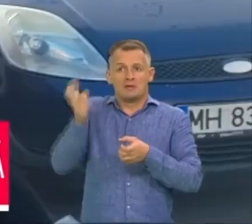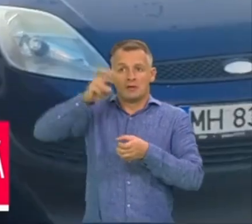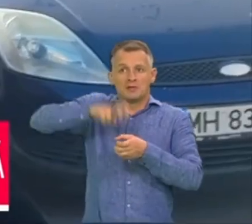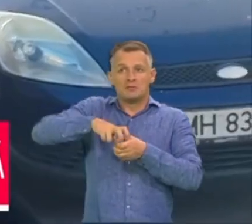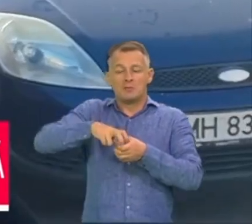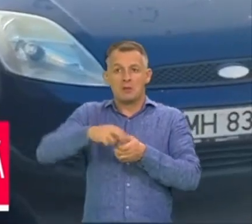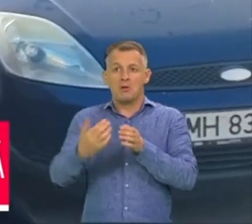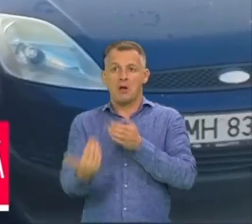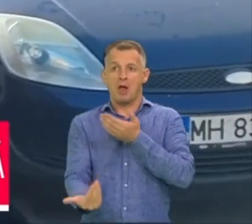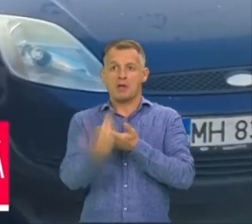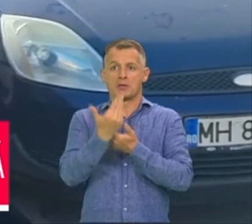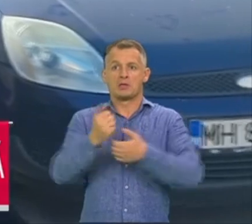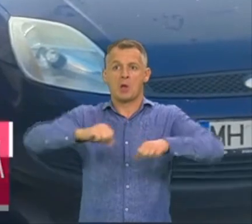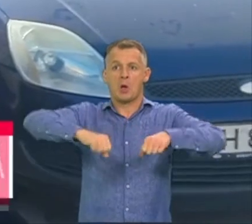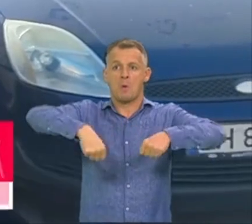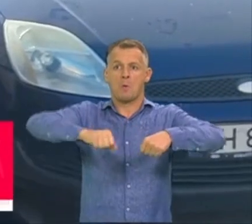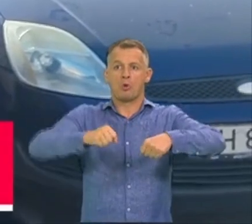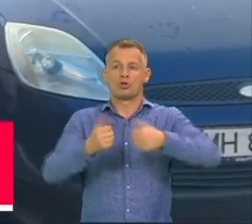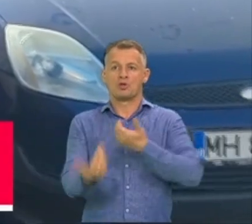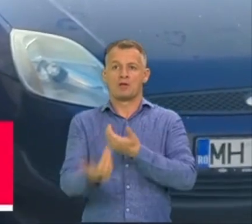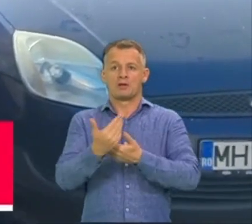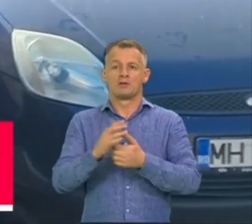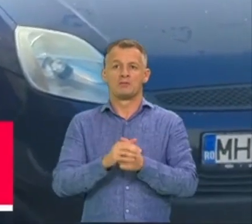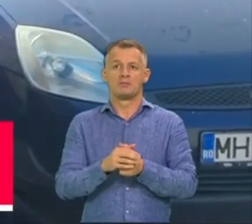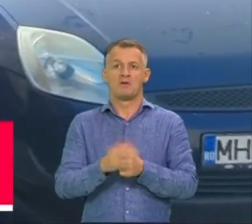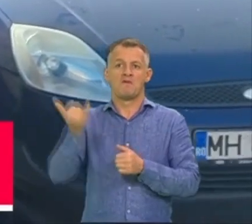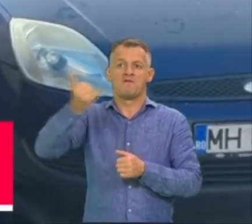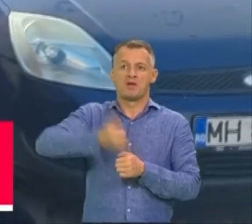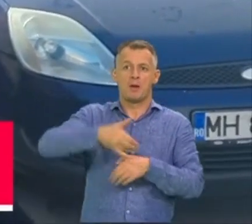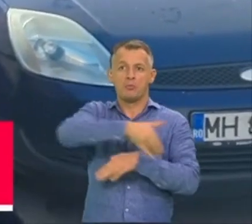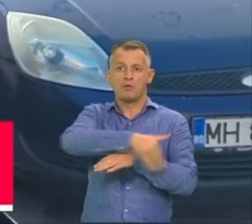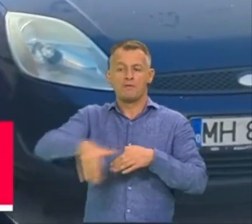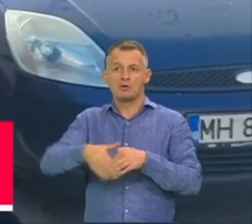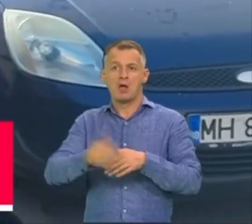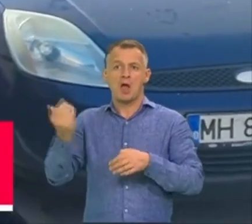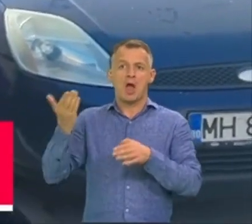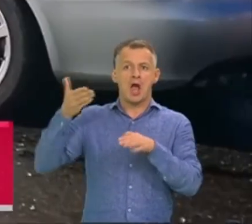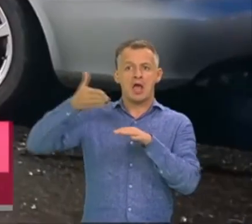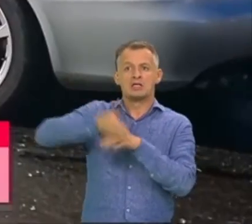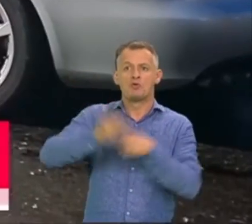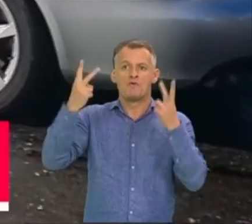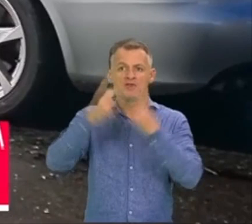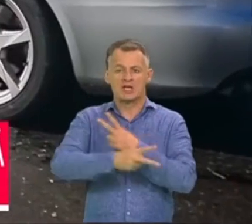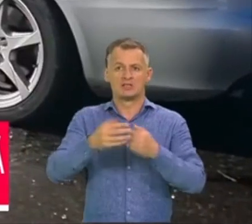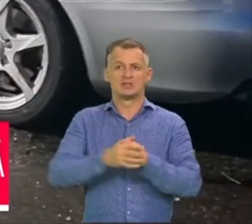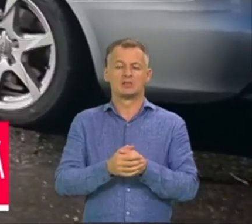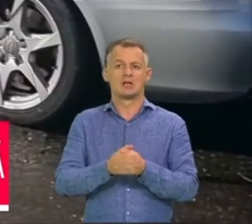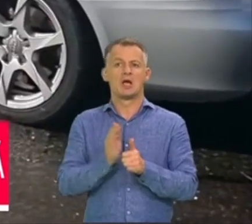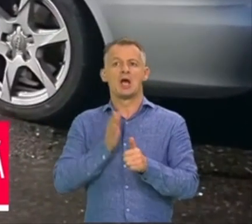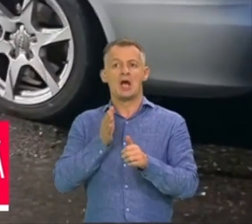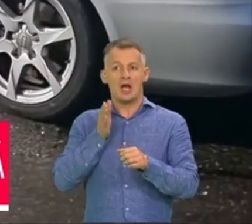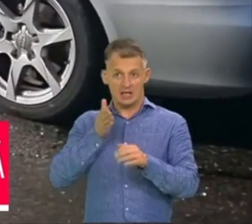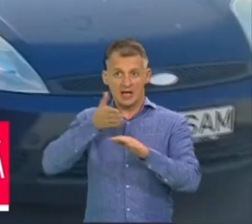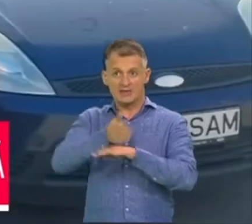stânga și motociclistul a intrat în mine. El venea tot dinspre bulevard cu viteză, pe linie continuă. S-a băgat în depășire. Da, s-a